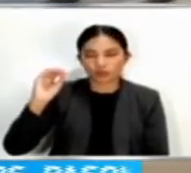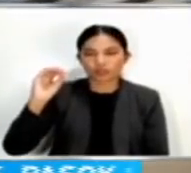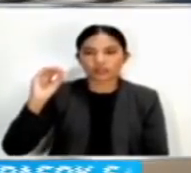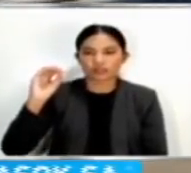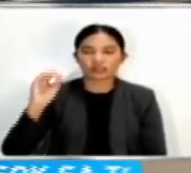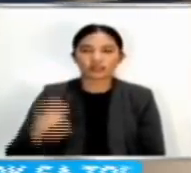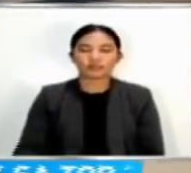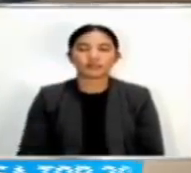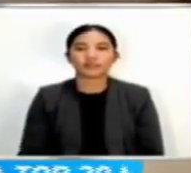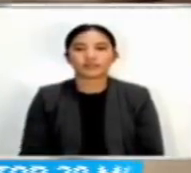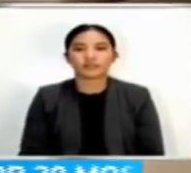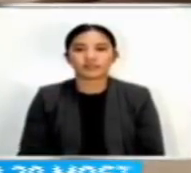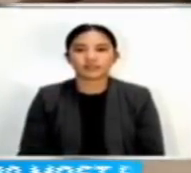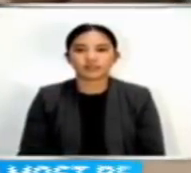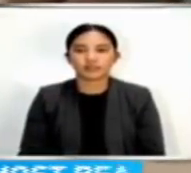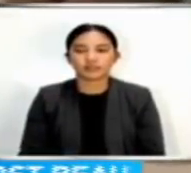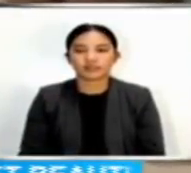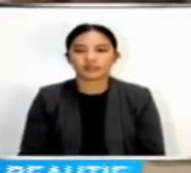mga